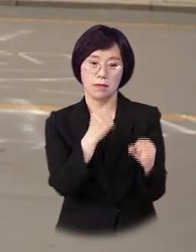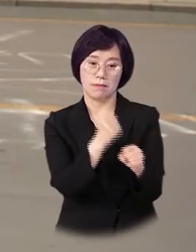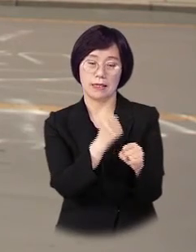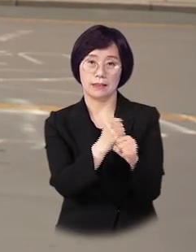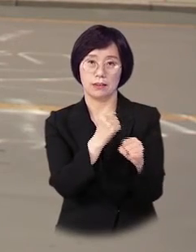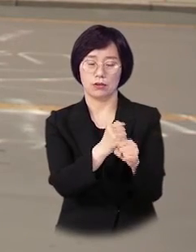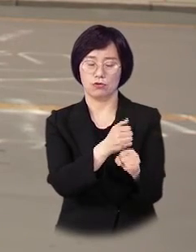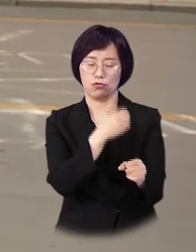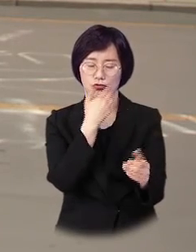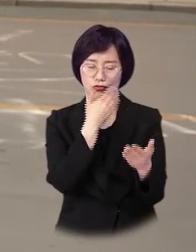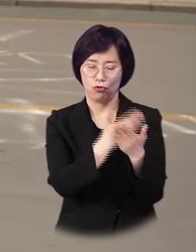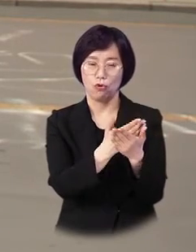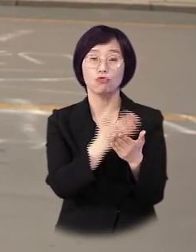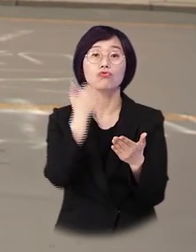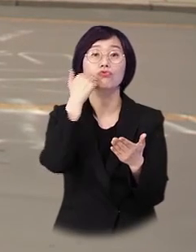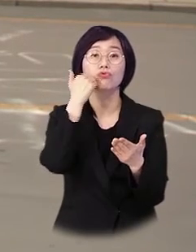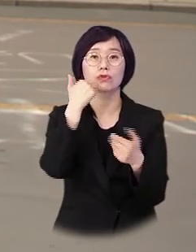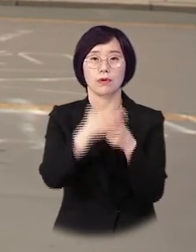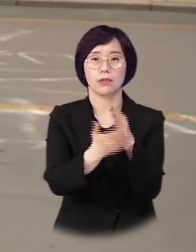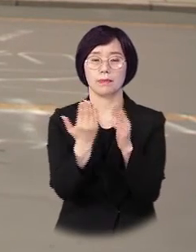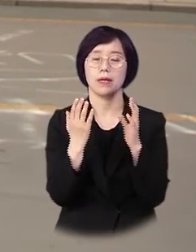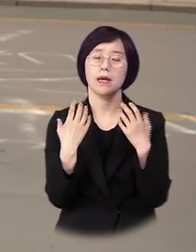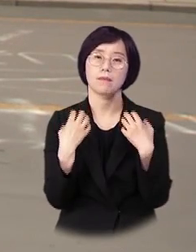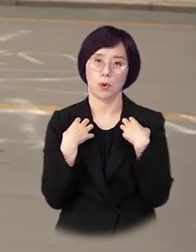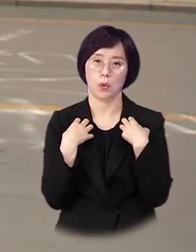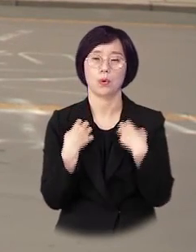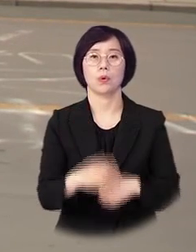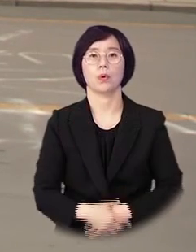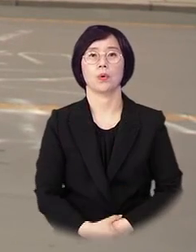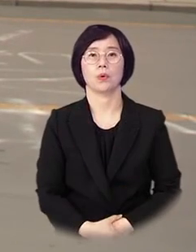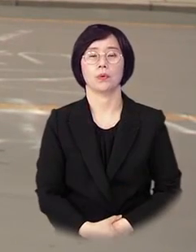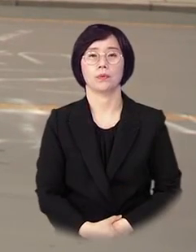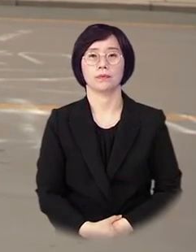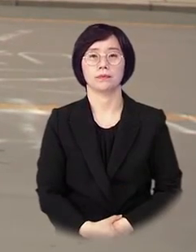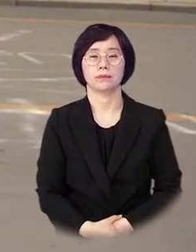것은 오롯이 대구 시민들의 몫입니다 tbc 관점 마음입니다